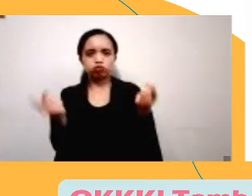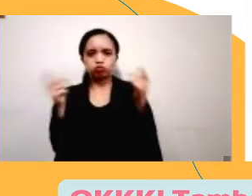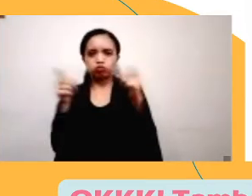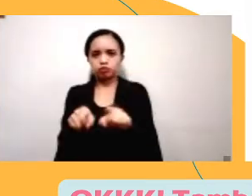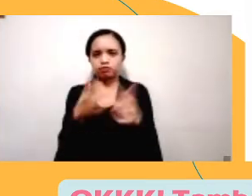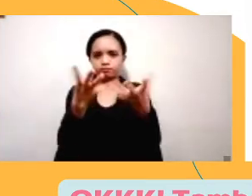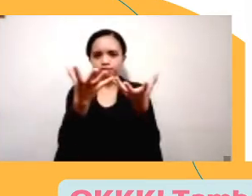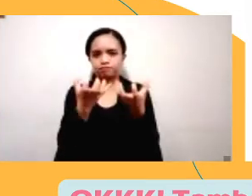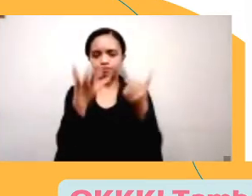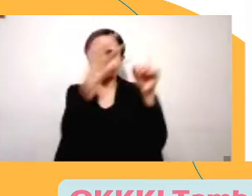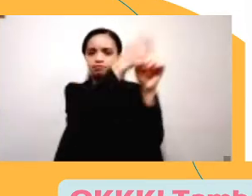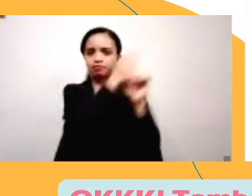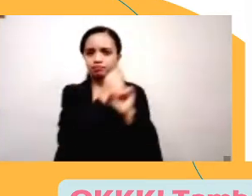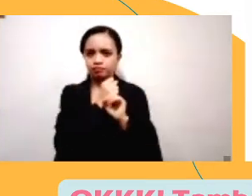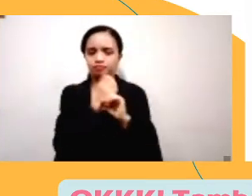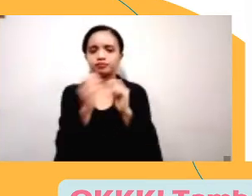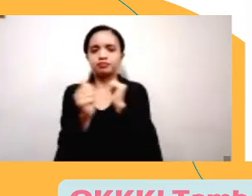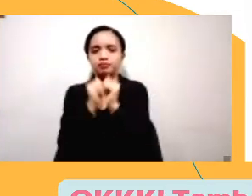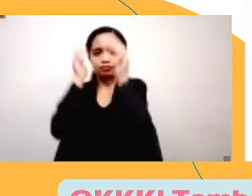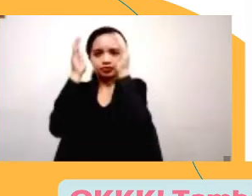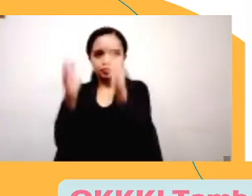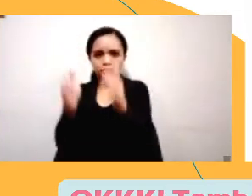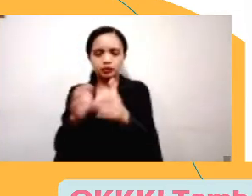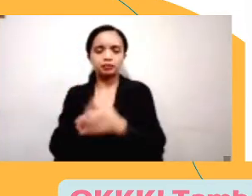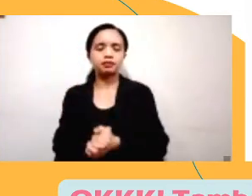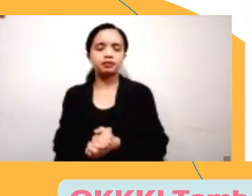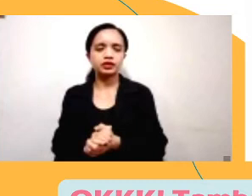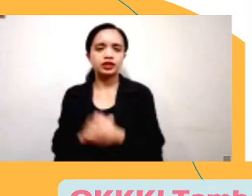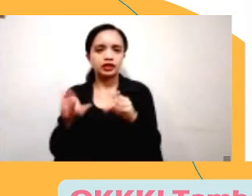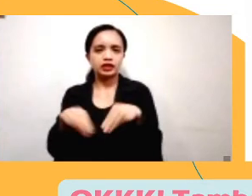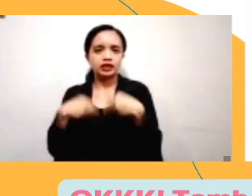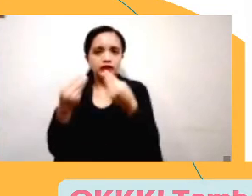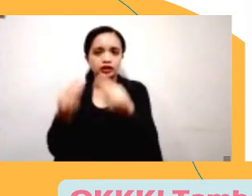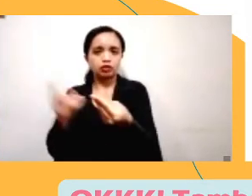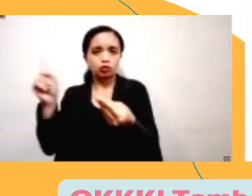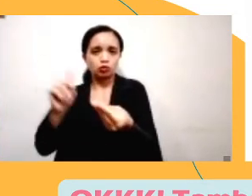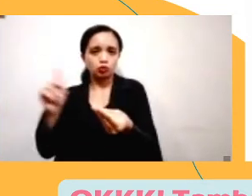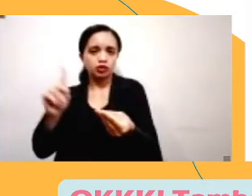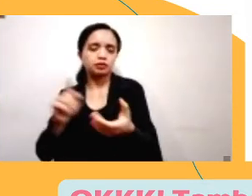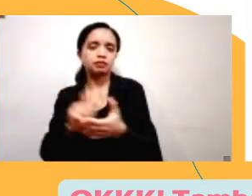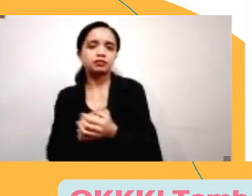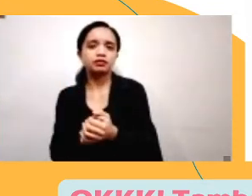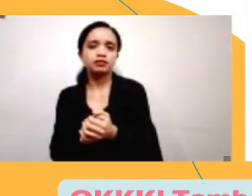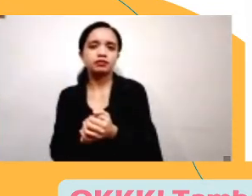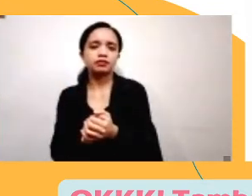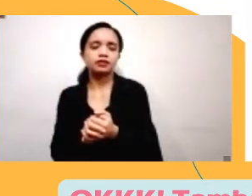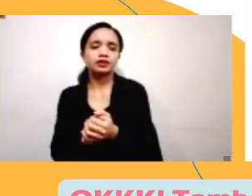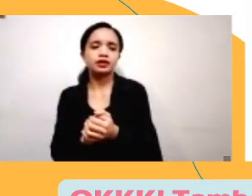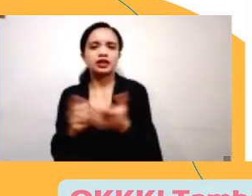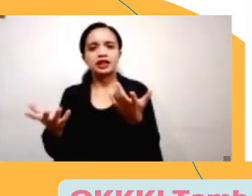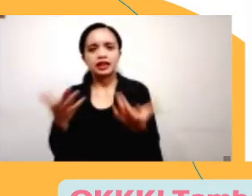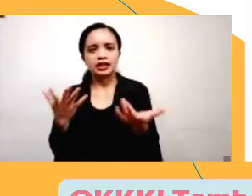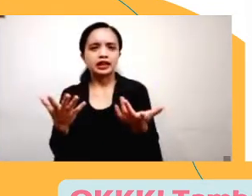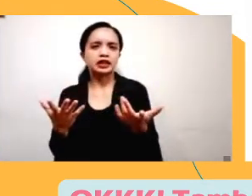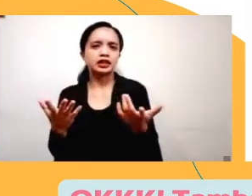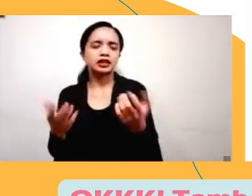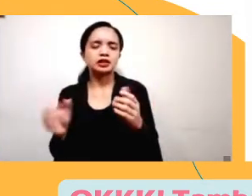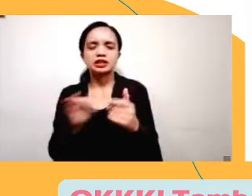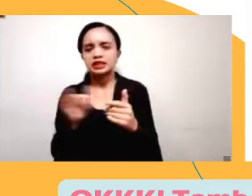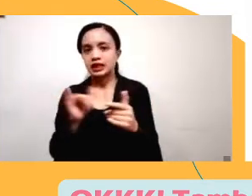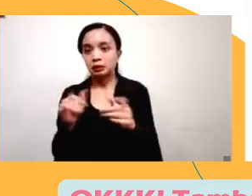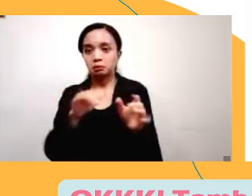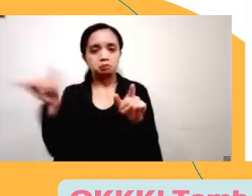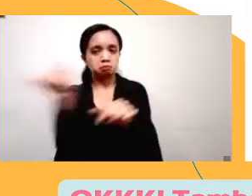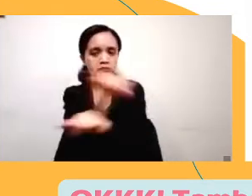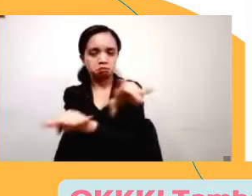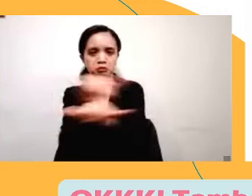motivation, determination. Okay, nagbibigay ng drive, sabi ni Denver. Mukhang similar yung mga sentiments ng